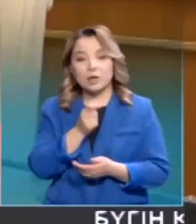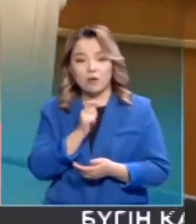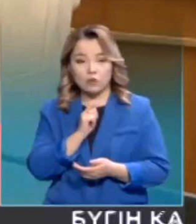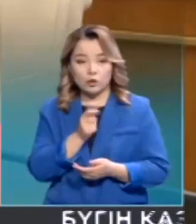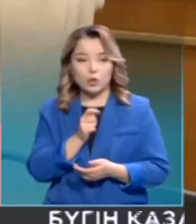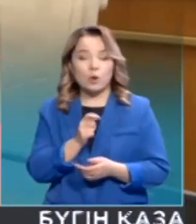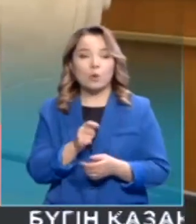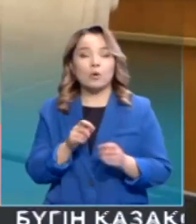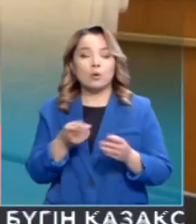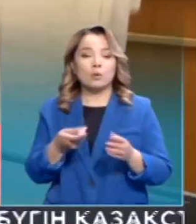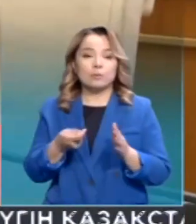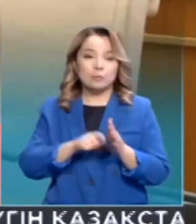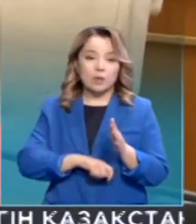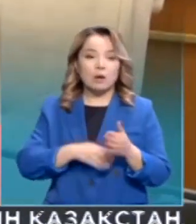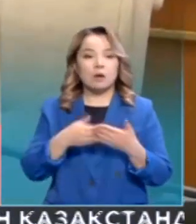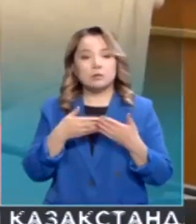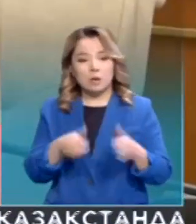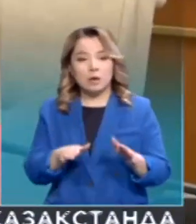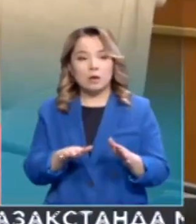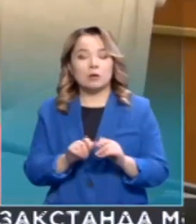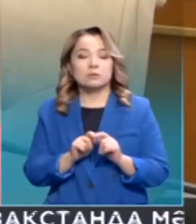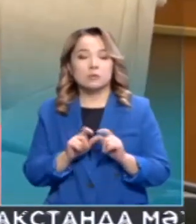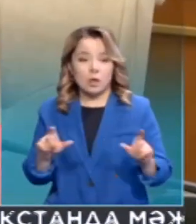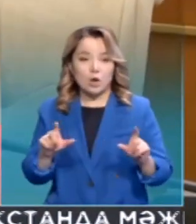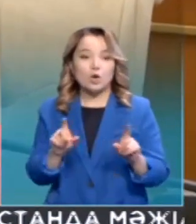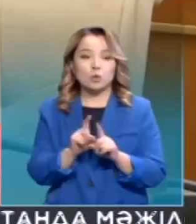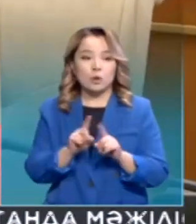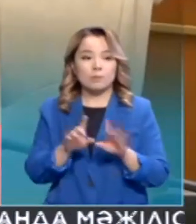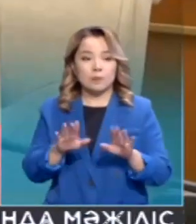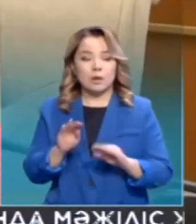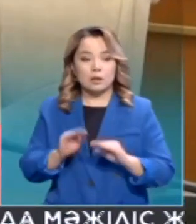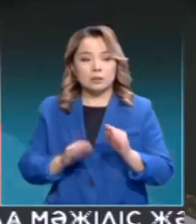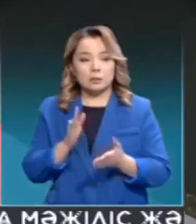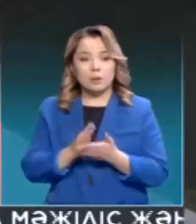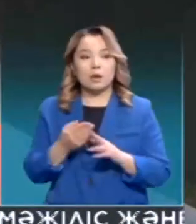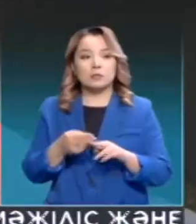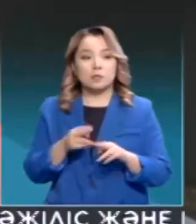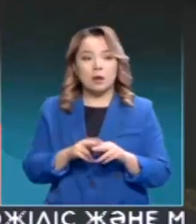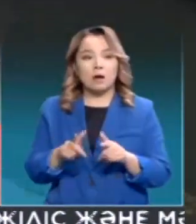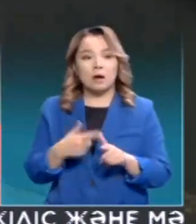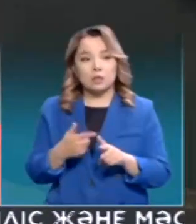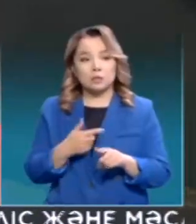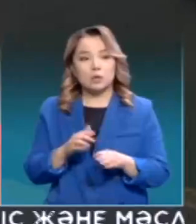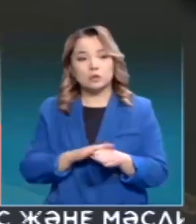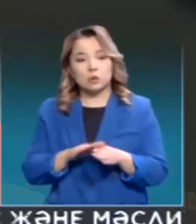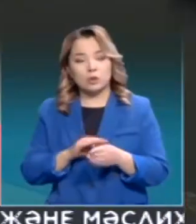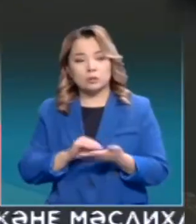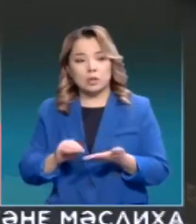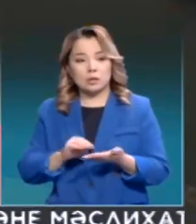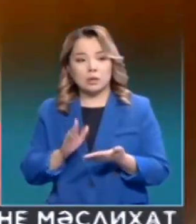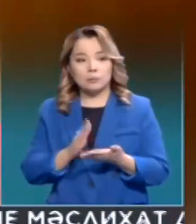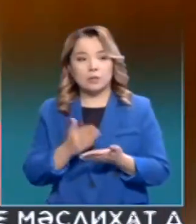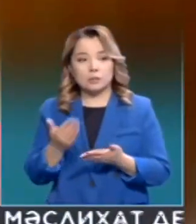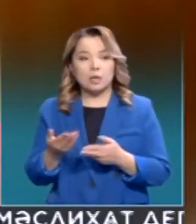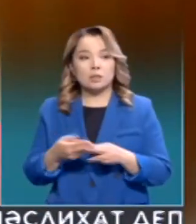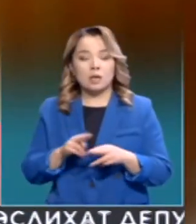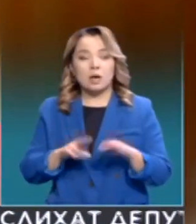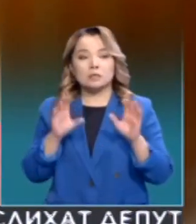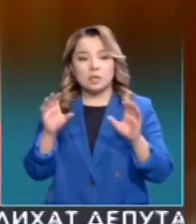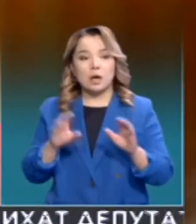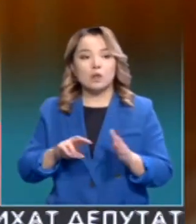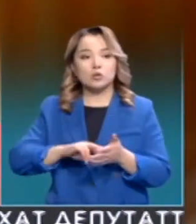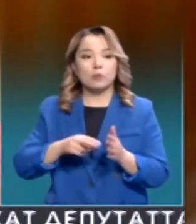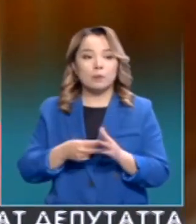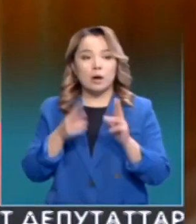оны қосуға арналған дыбыс күшейткіш құрал бар. Сондай-ақ мұнда аты жөні жазылады. Одан бөлек заң